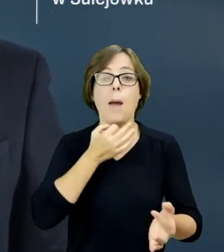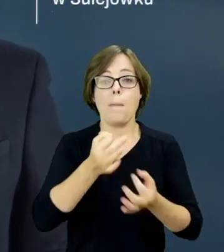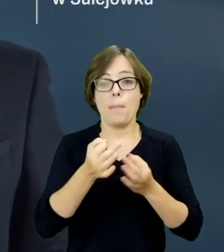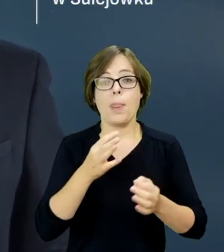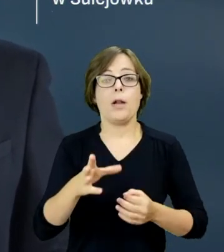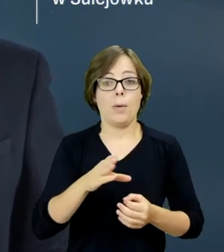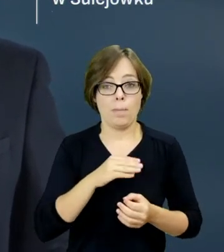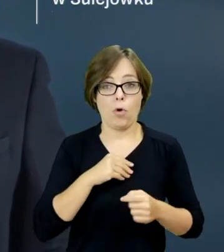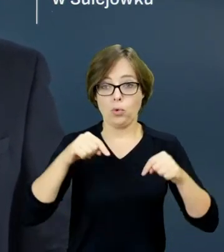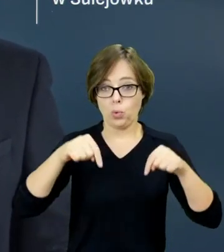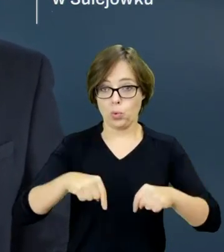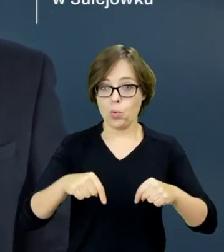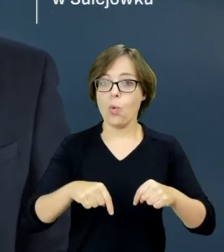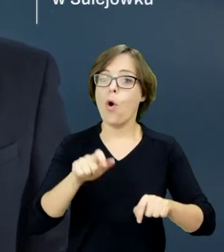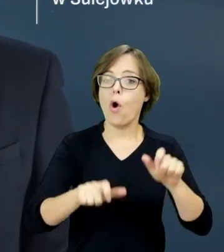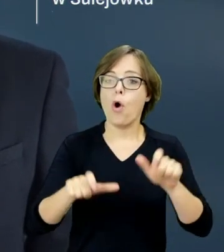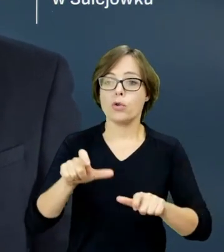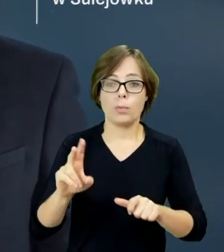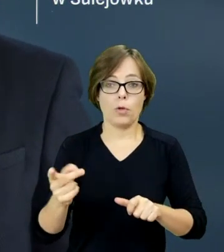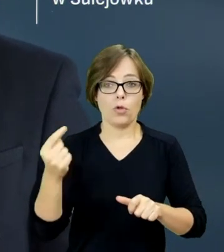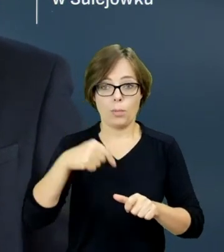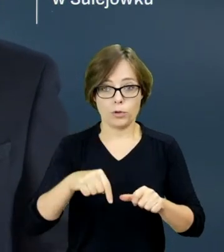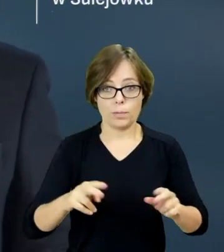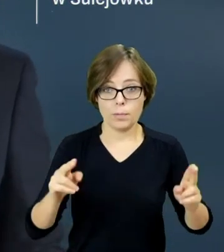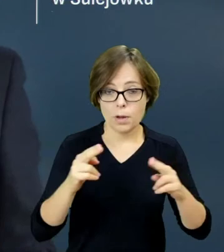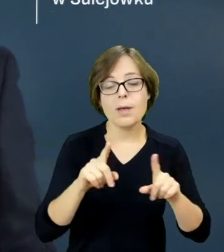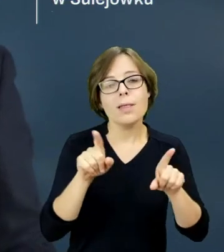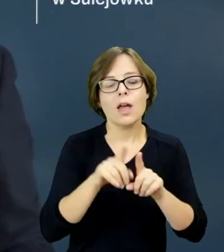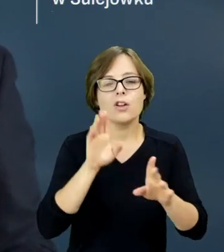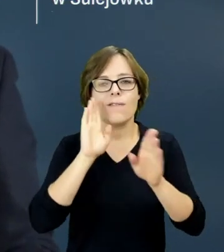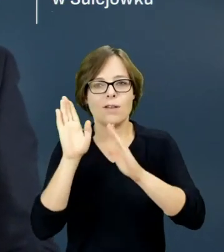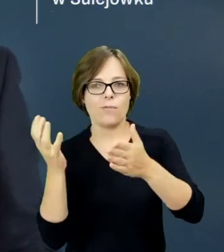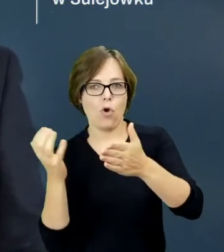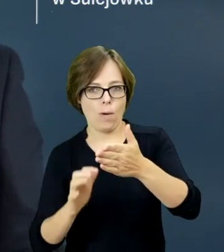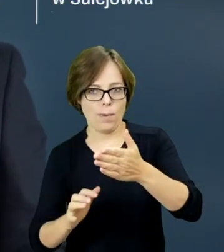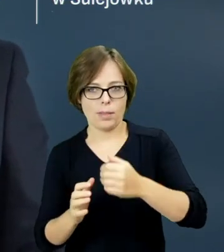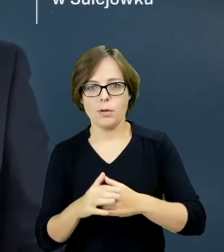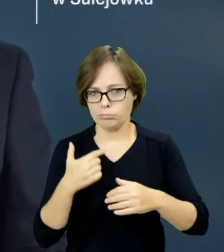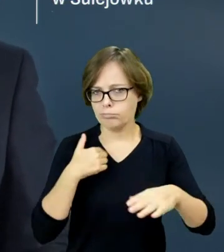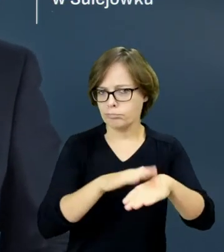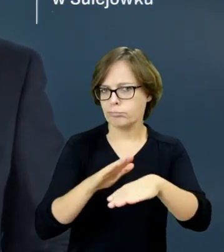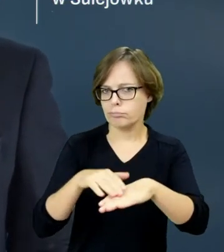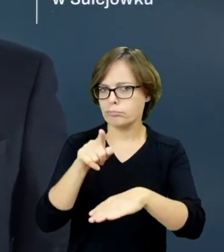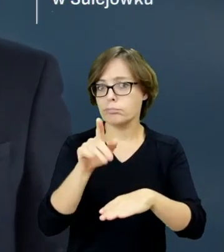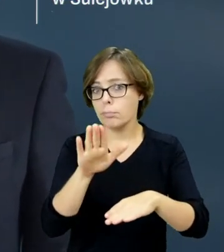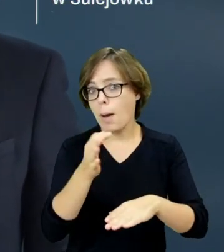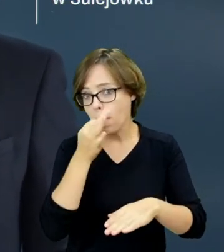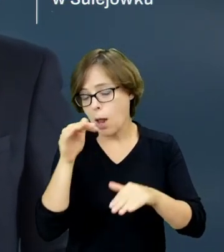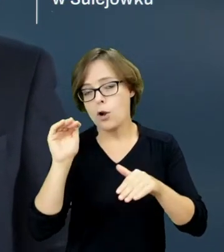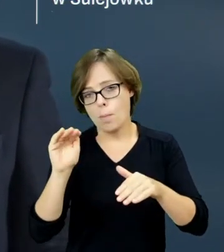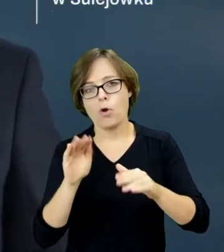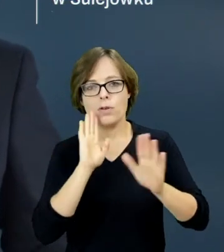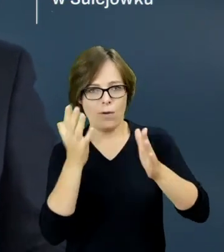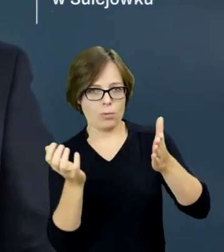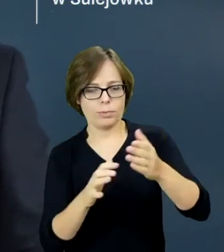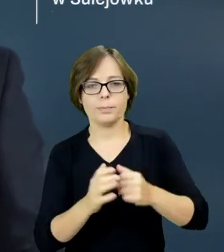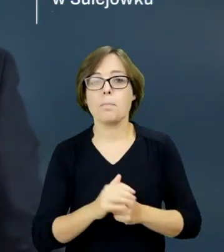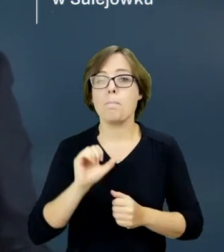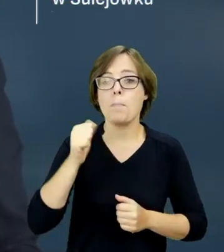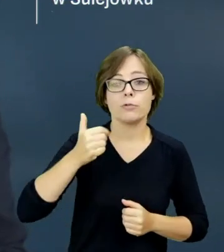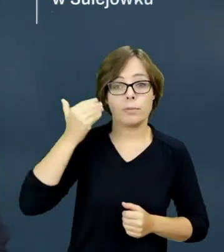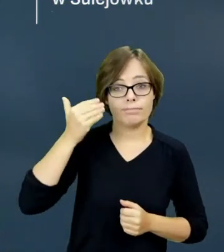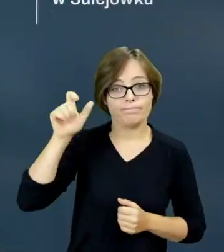przez publiczność zgromadzoną na miejscu, jak i w komentarzach na Facebooku, do czego już teraz zachęcam. Jako pierwsza głos zabierze pani Anna